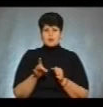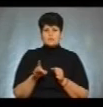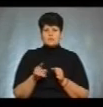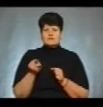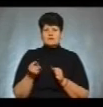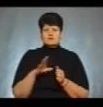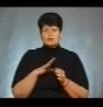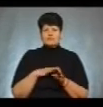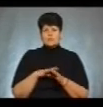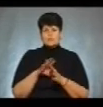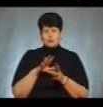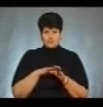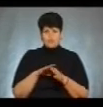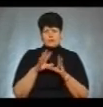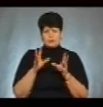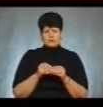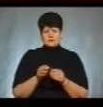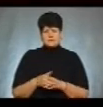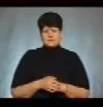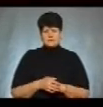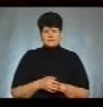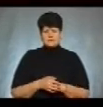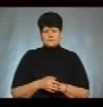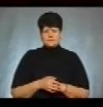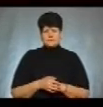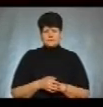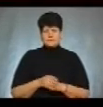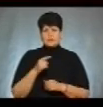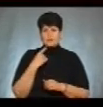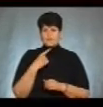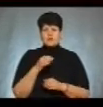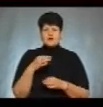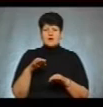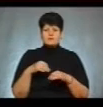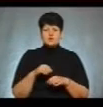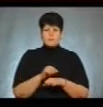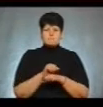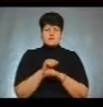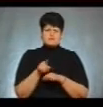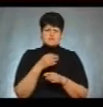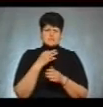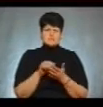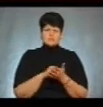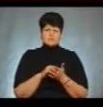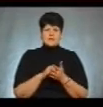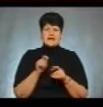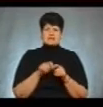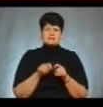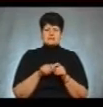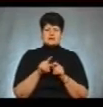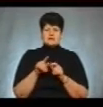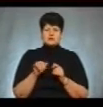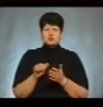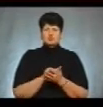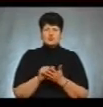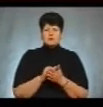був виконаний в повному обсязі. За даними Автомайдану, саме вони оприлюднили цей документ, експертизу документів